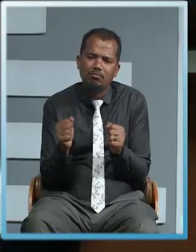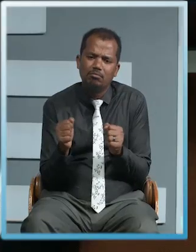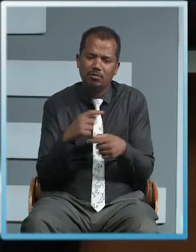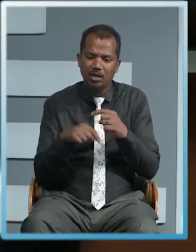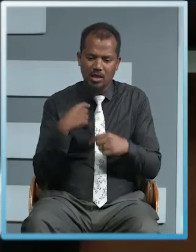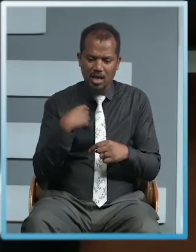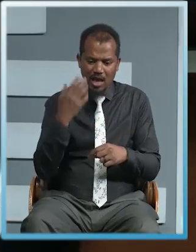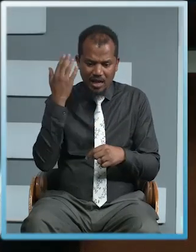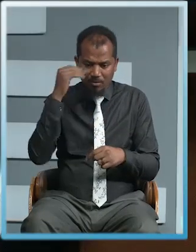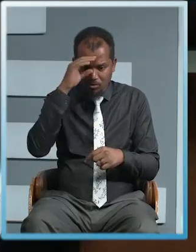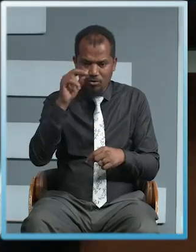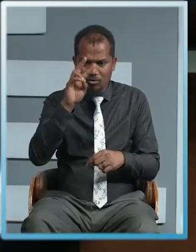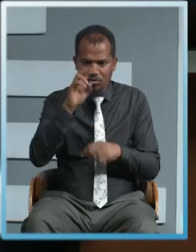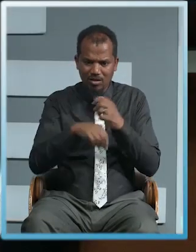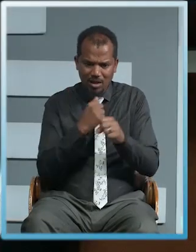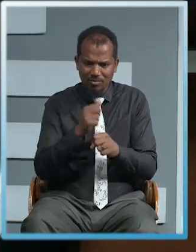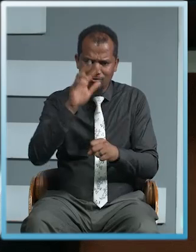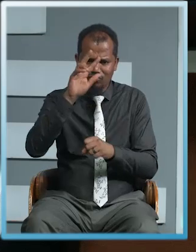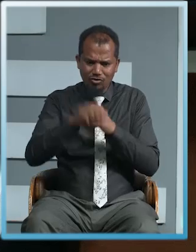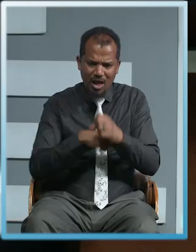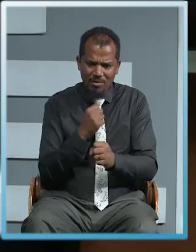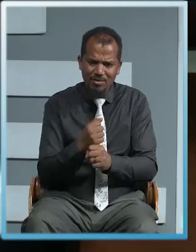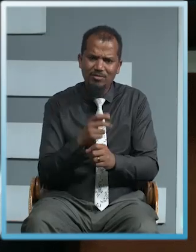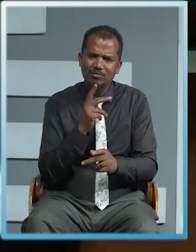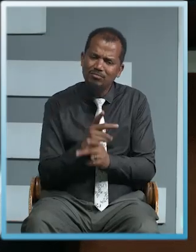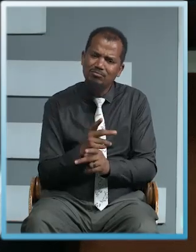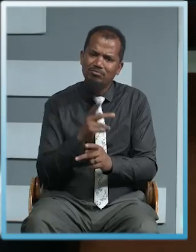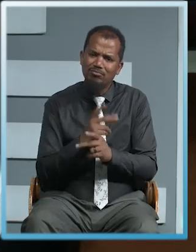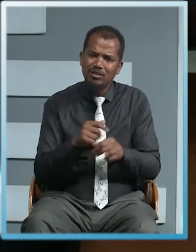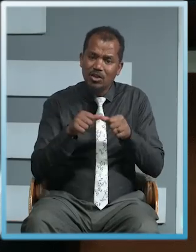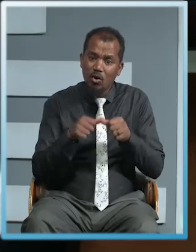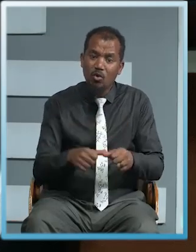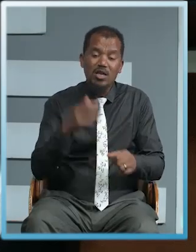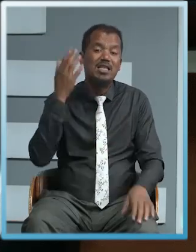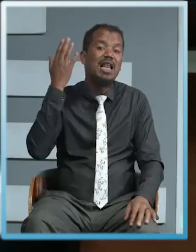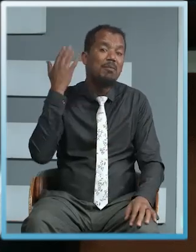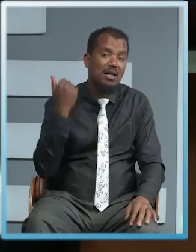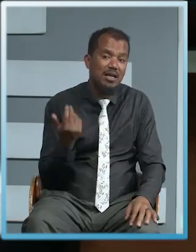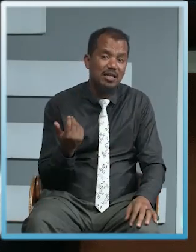መጀመሪያ እኛ ጋር የነበረው ሰው 2 አመት ተኩል 3 አመት ሲጠብቅ የቆየ ስለነበረ